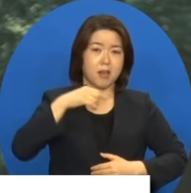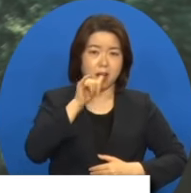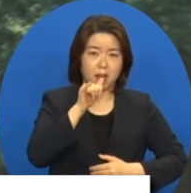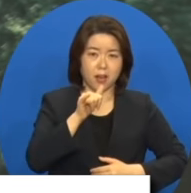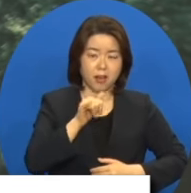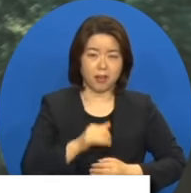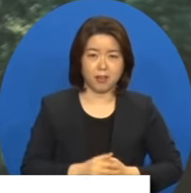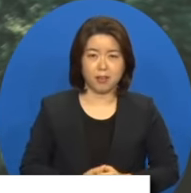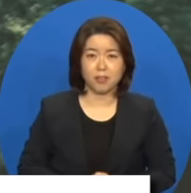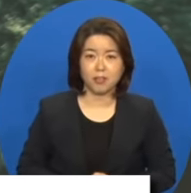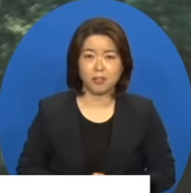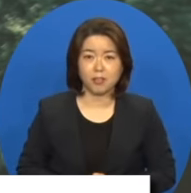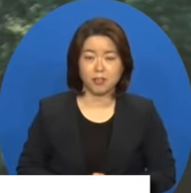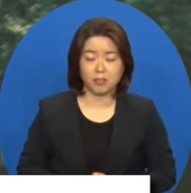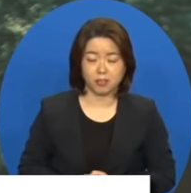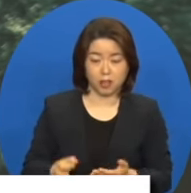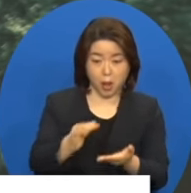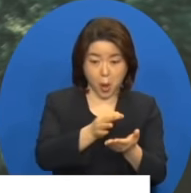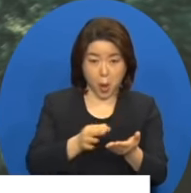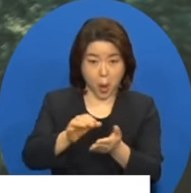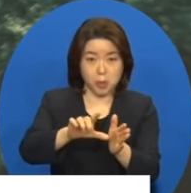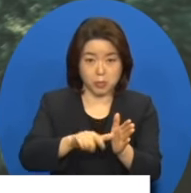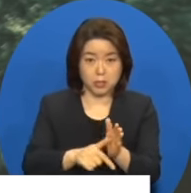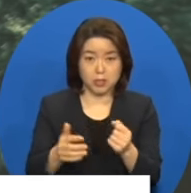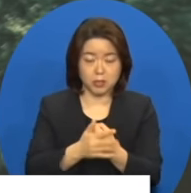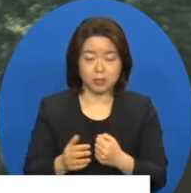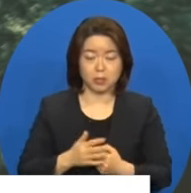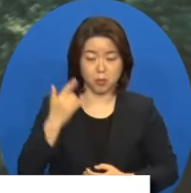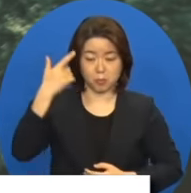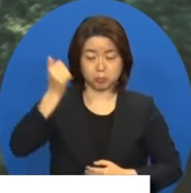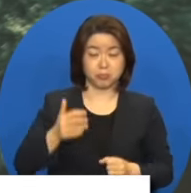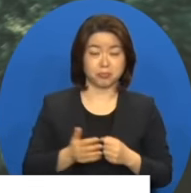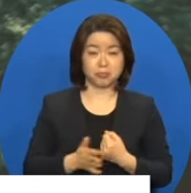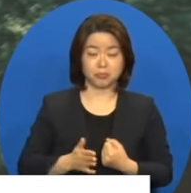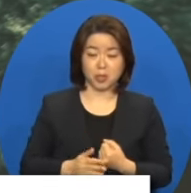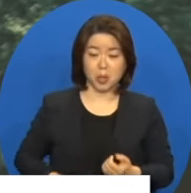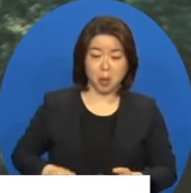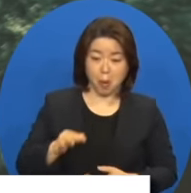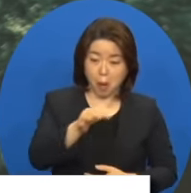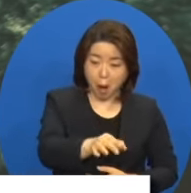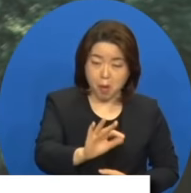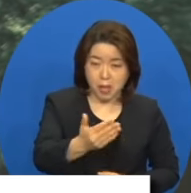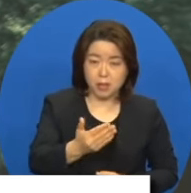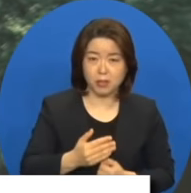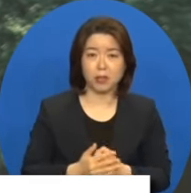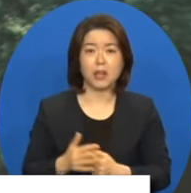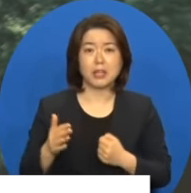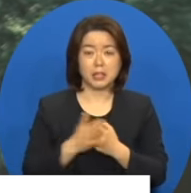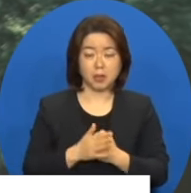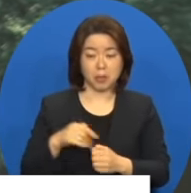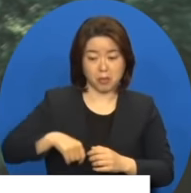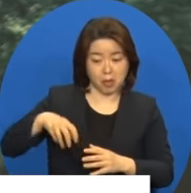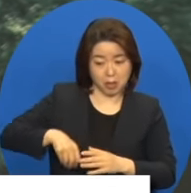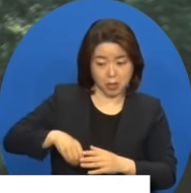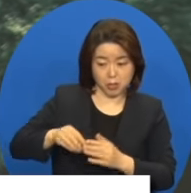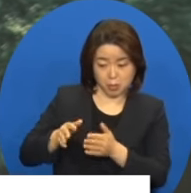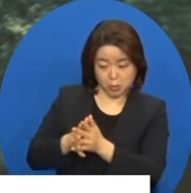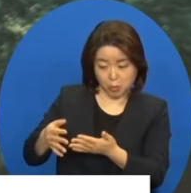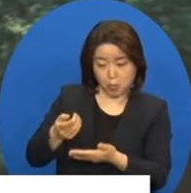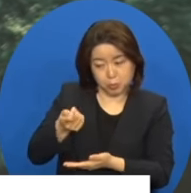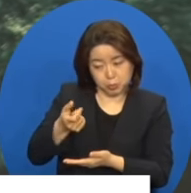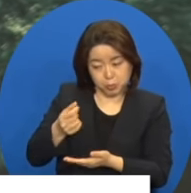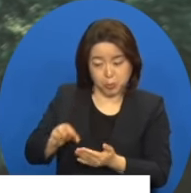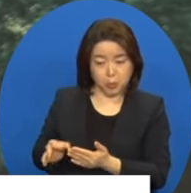느껴졌어요. 헌금 시간이니까 목사인데 헌금 안 할 수도 없고 그러니까 그저 가지고 있는 것 중에 일부를